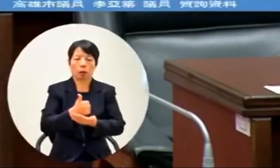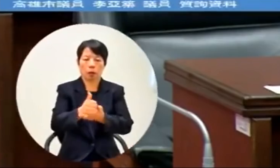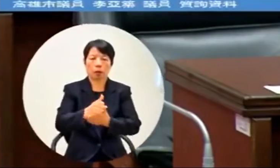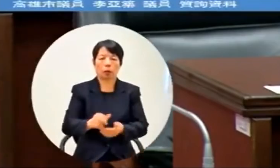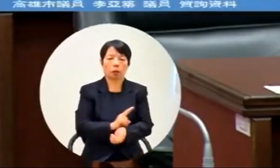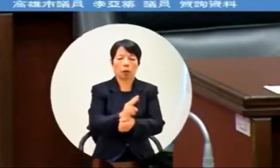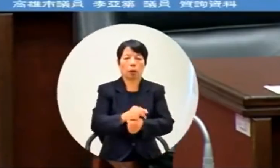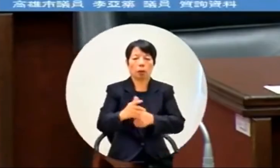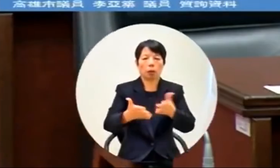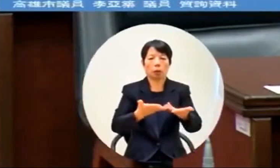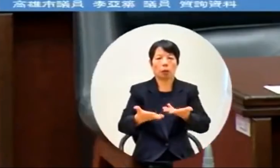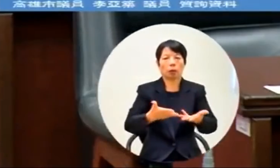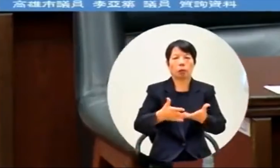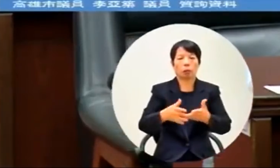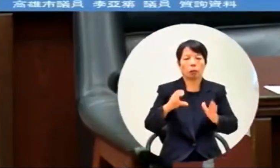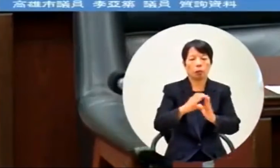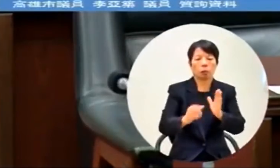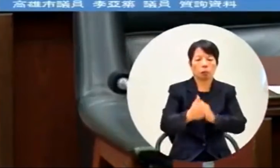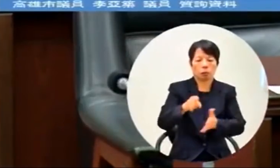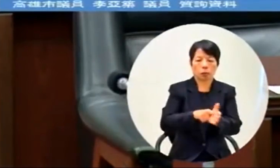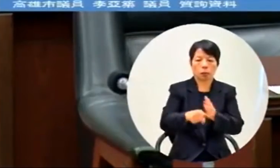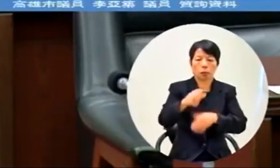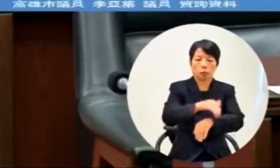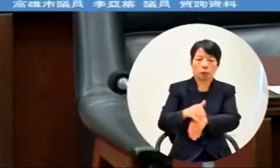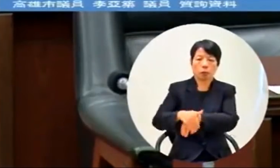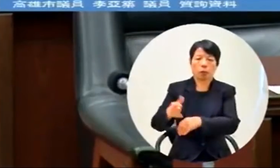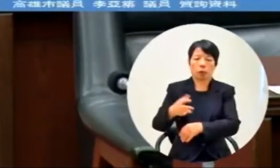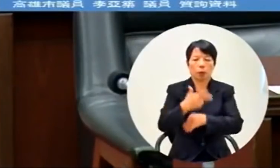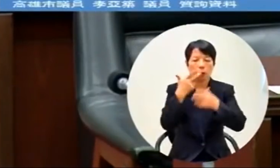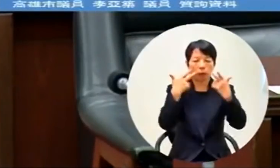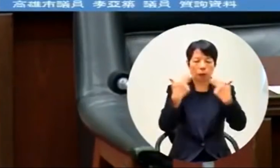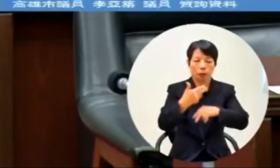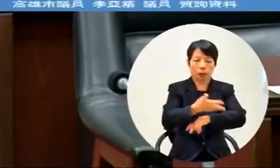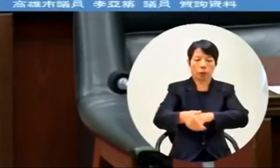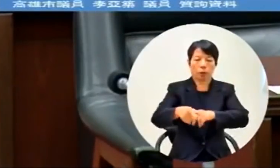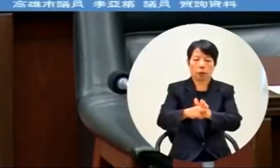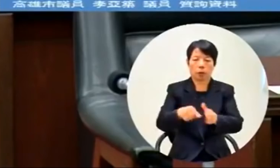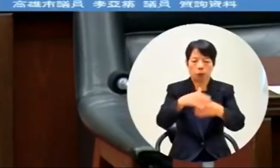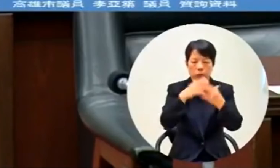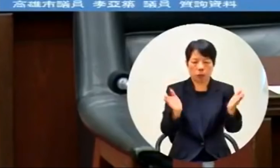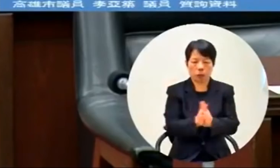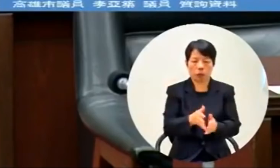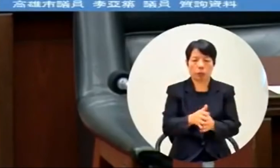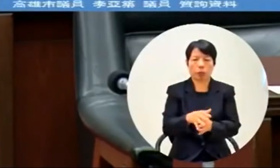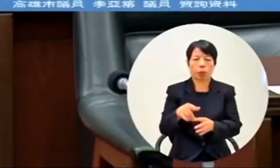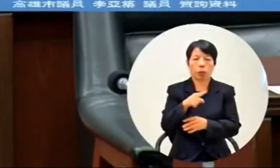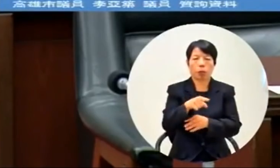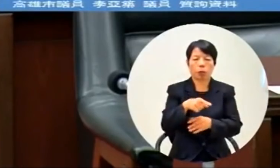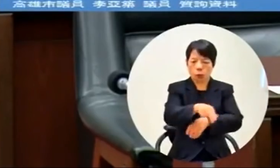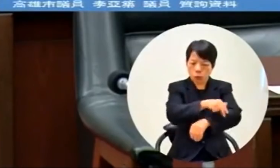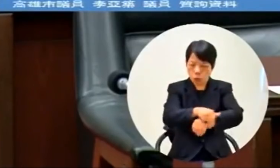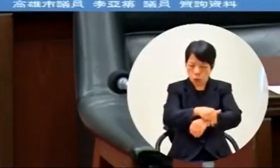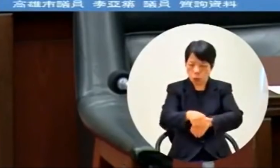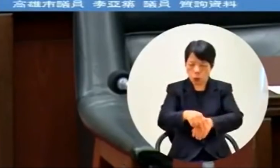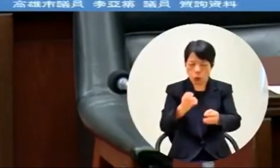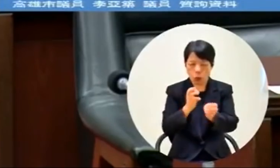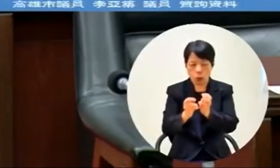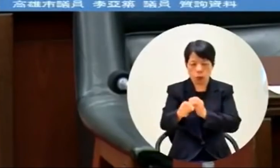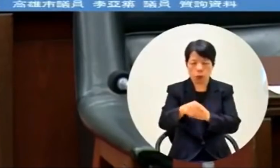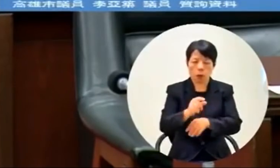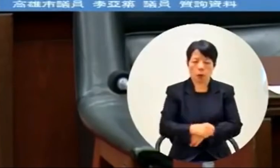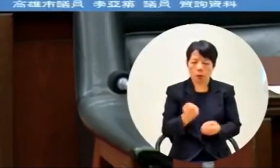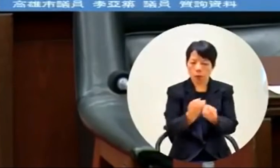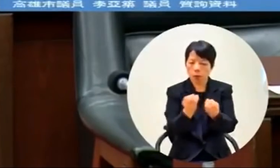专家学者来建议说，啊，你们其实野溪哈要全体的去规划，说到底是哪边有问